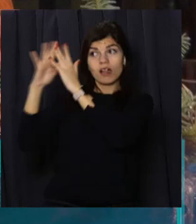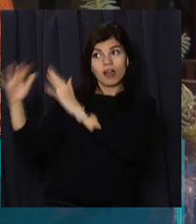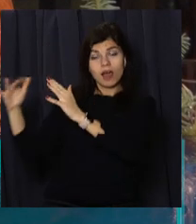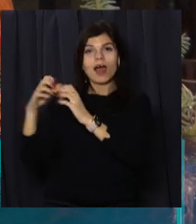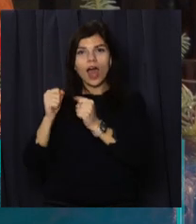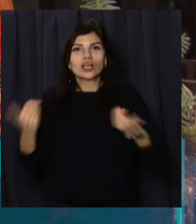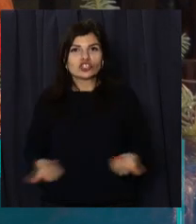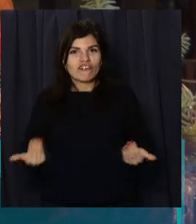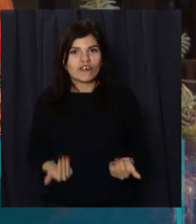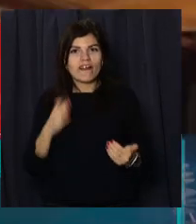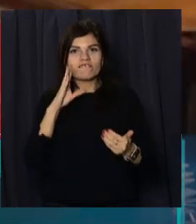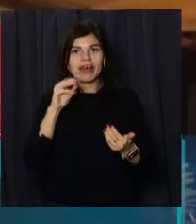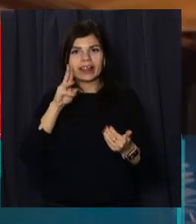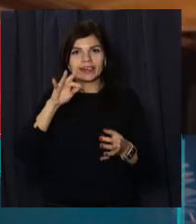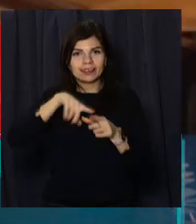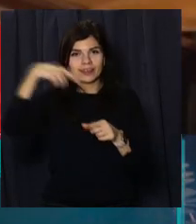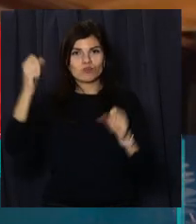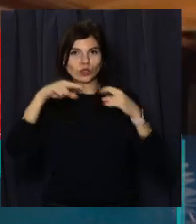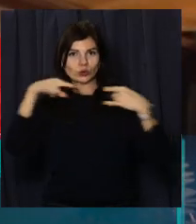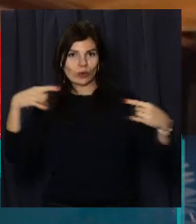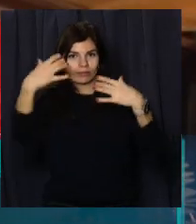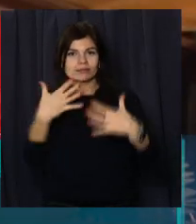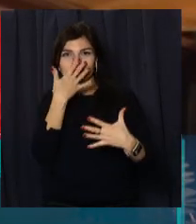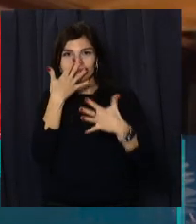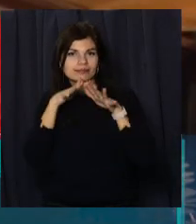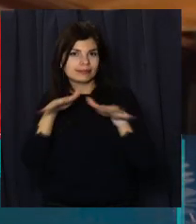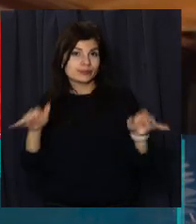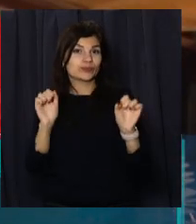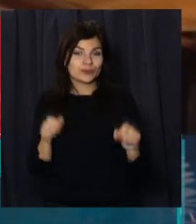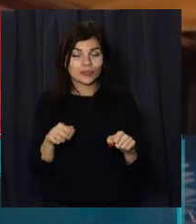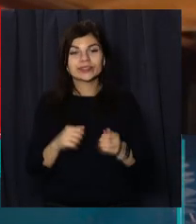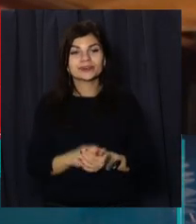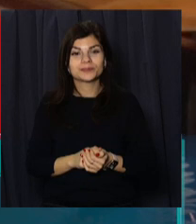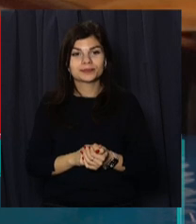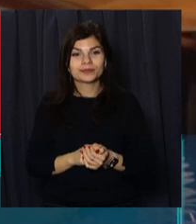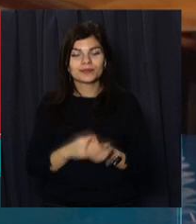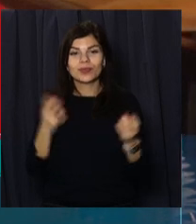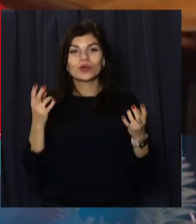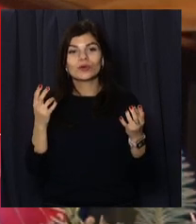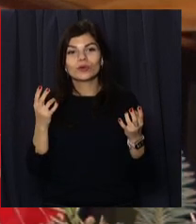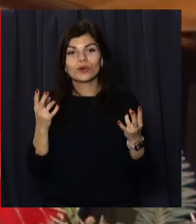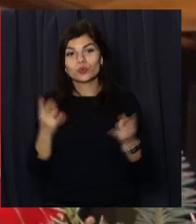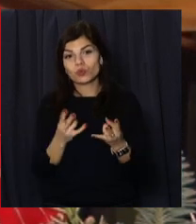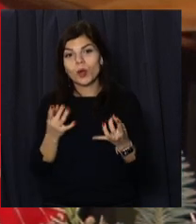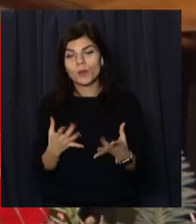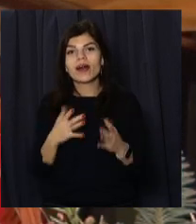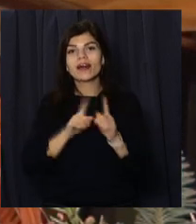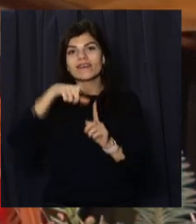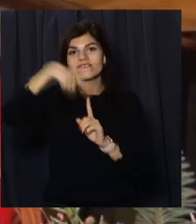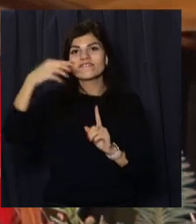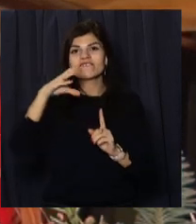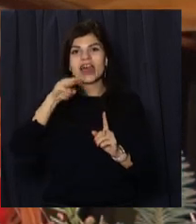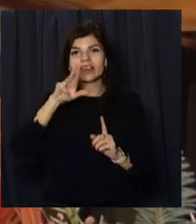из трех небольших композиций. Нужно просто собрать ветки, любые, из них нарезовых, ну,